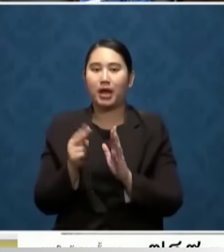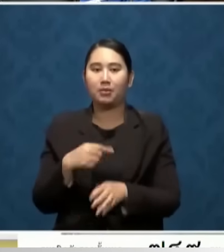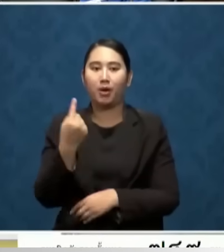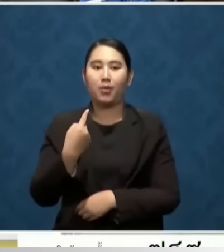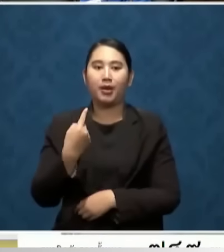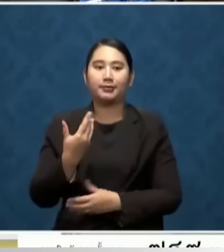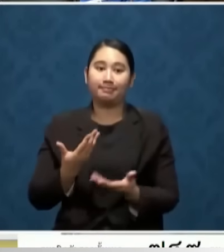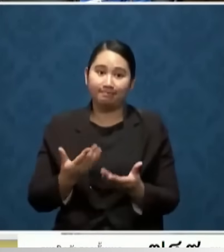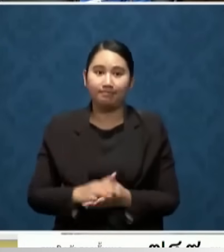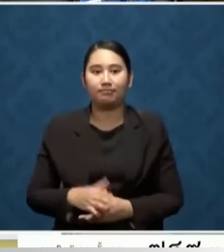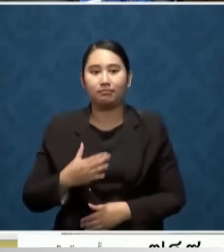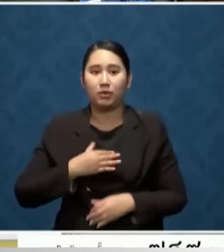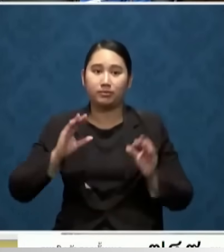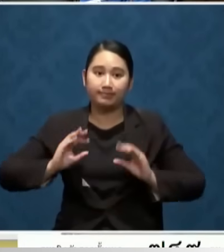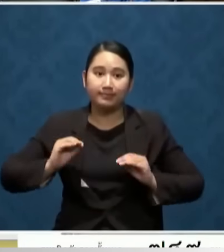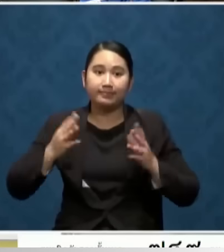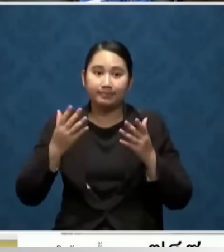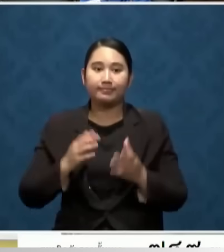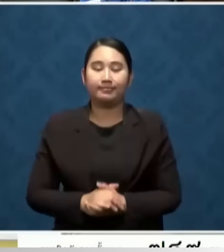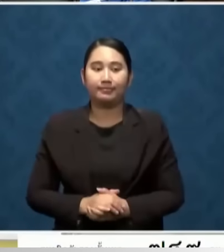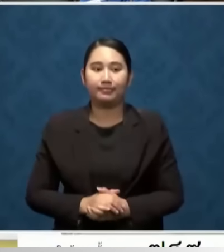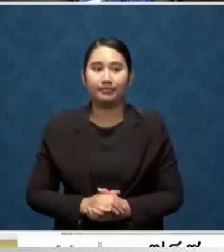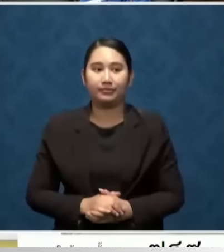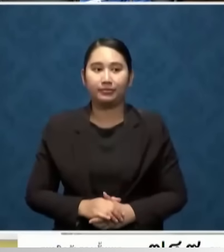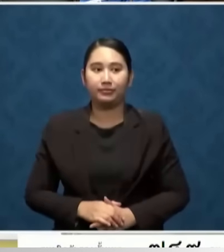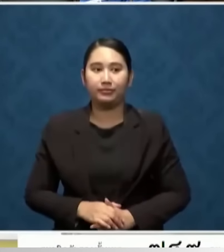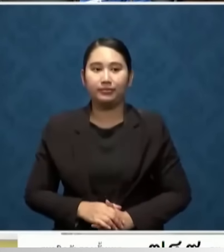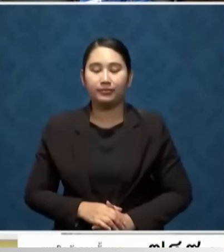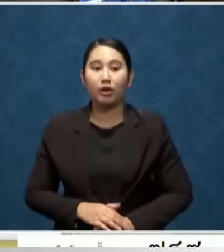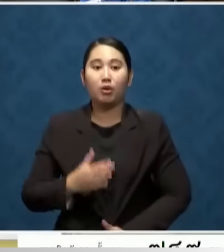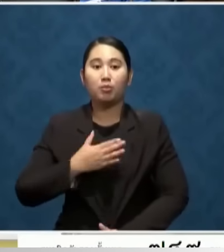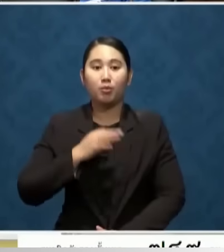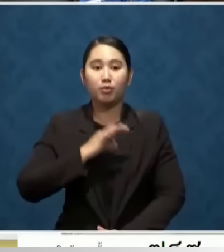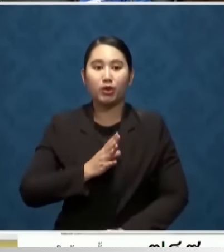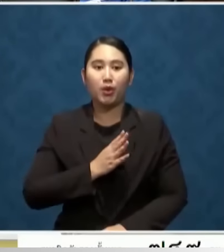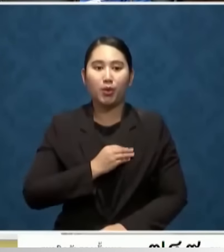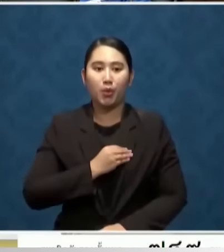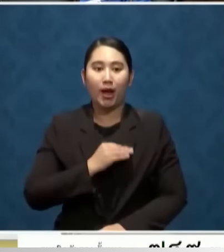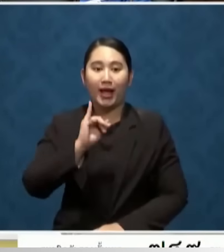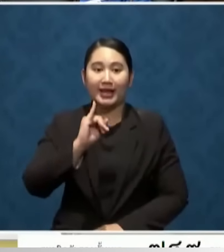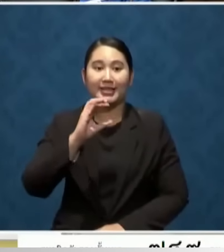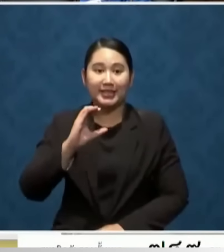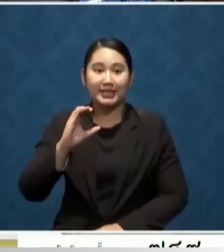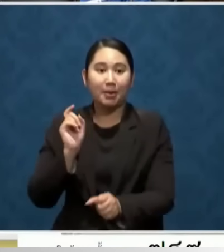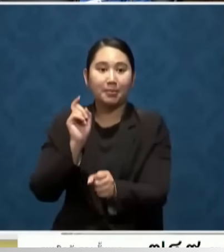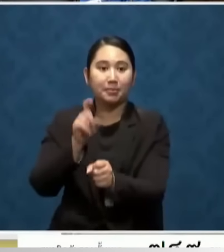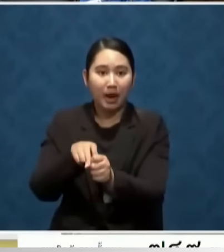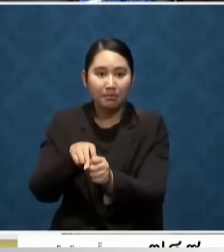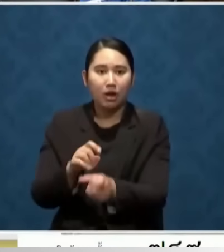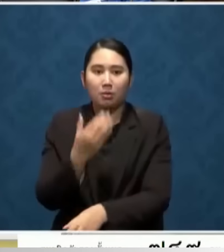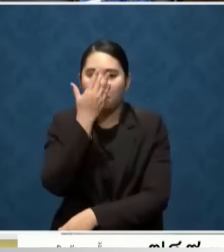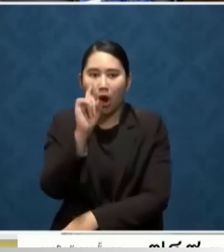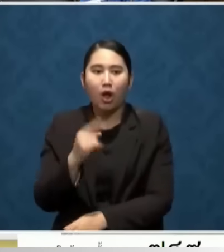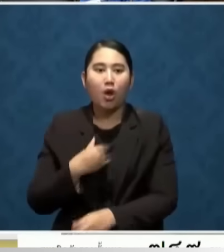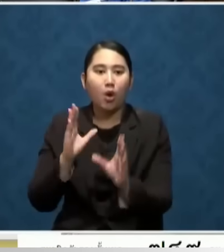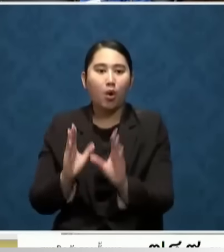ยอันนี้เป็นประเด็นที่ผมไม่เห็นด้วยอย่างแรงและการที่จะบอกว่าสิ่งที่น่ากลัวที่สุดในการเข้าอิสราเอลคือการที่มีคนพูดบอกว่